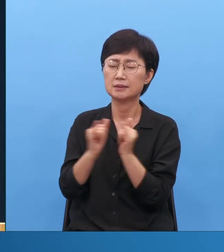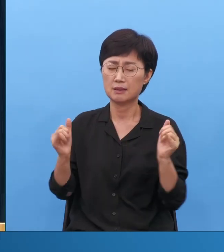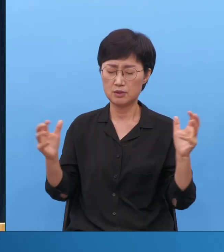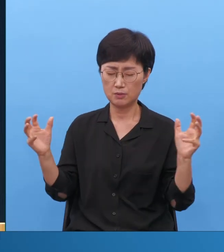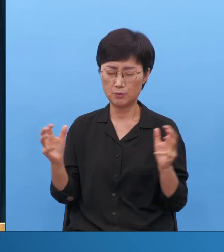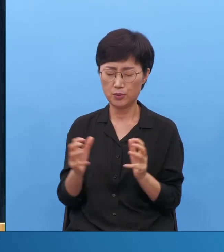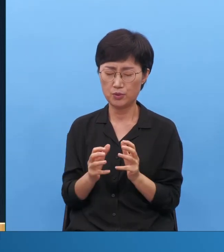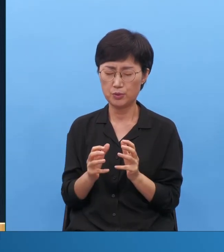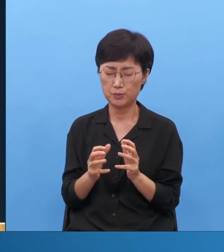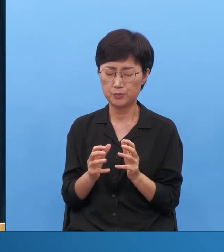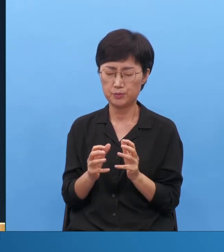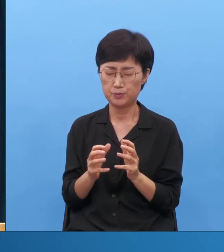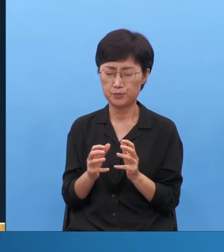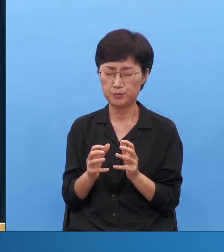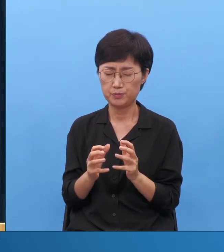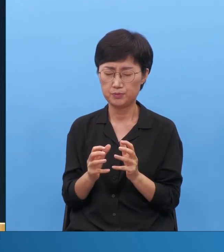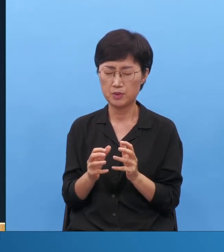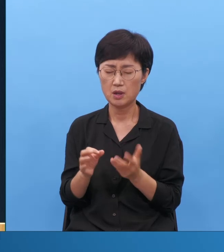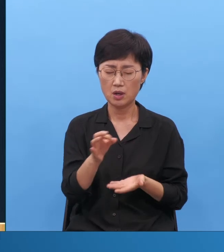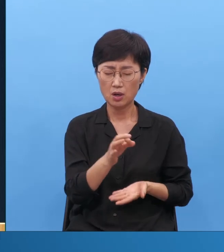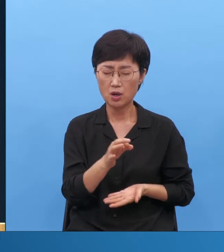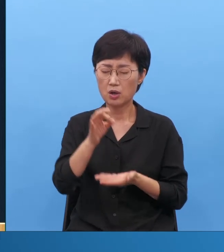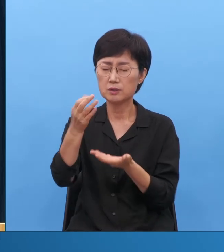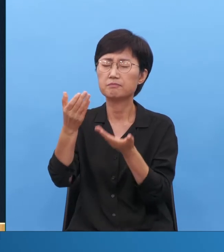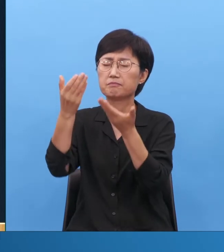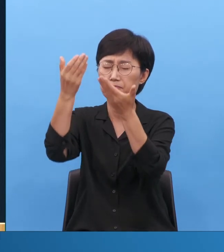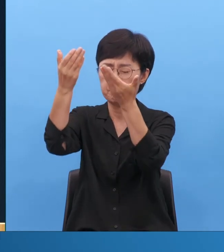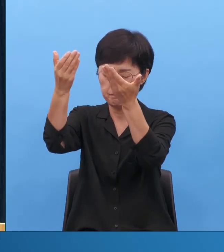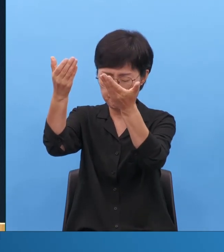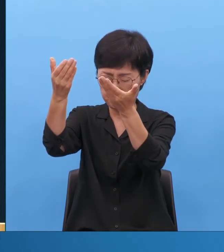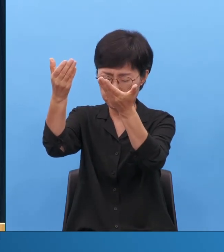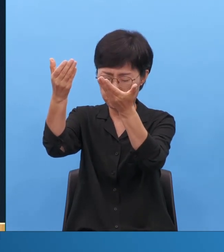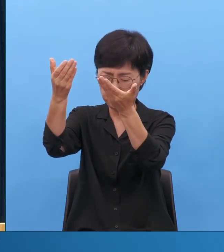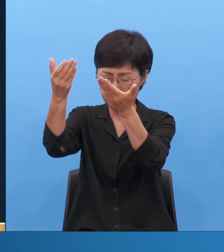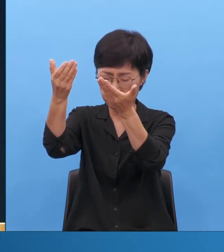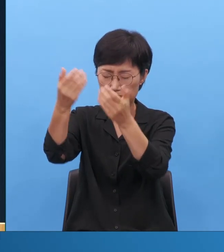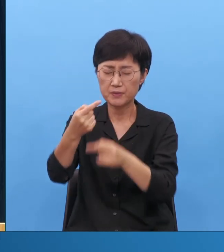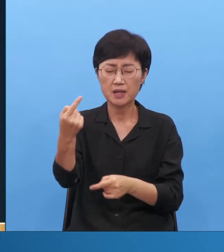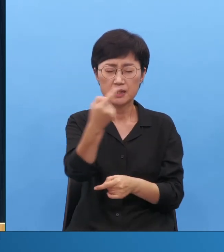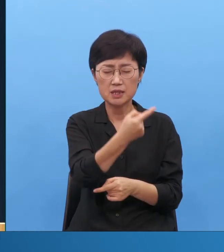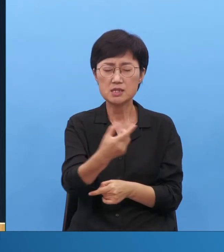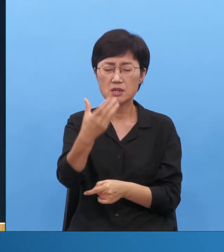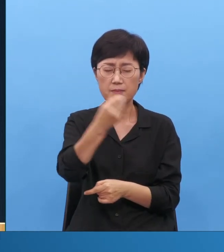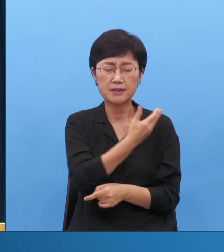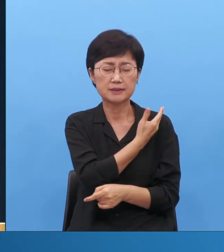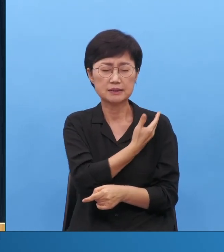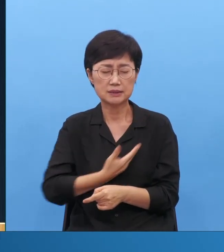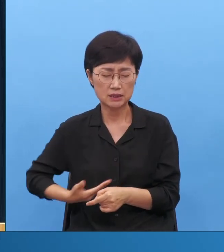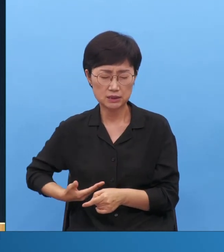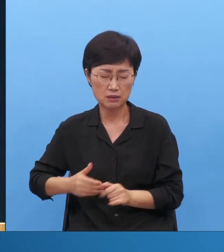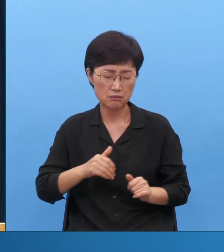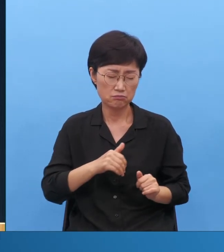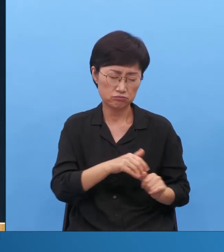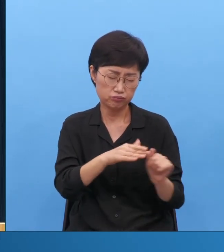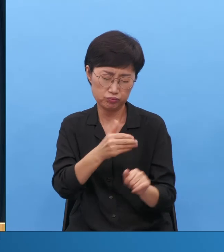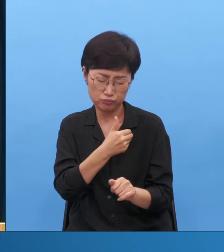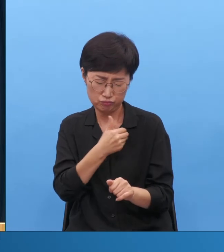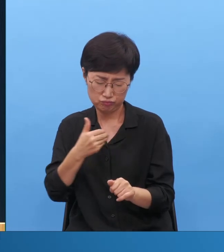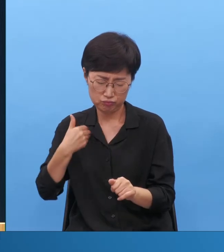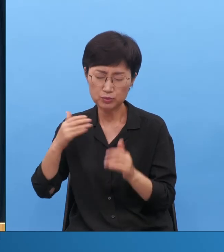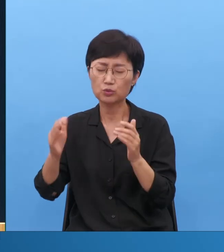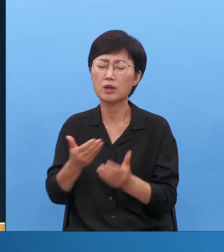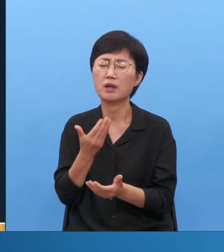evangelization have gathered here in this place. 예물을 드렸습니다. They have given their offering. 1천만 제자 파송케 하옵소서. May the 10